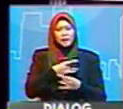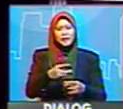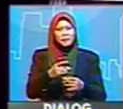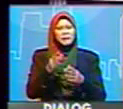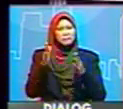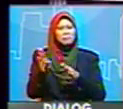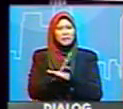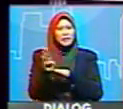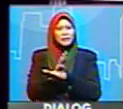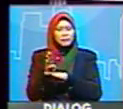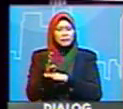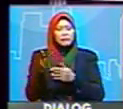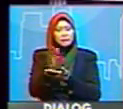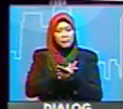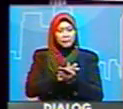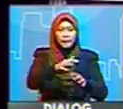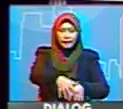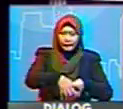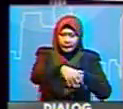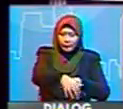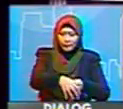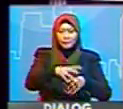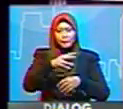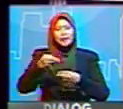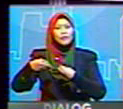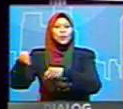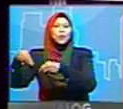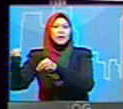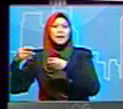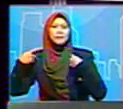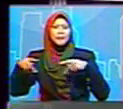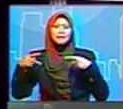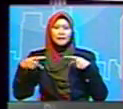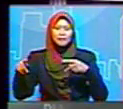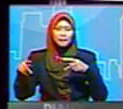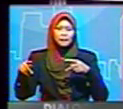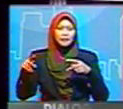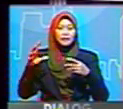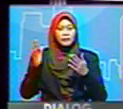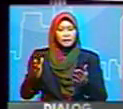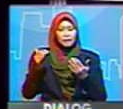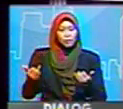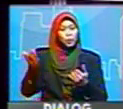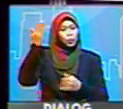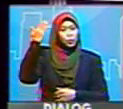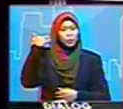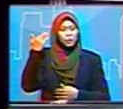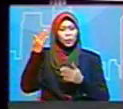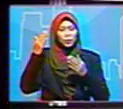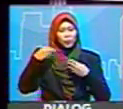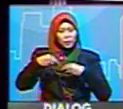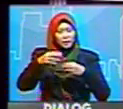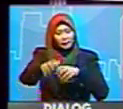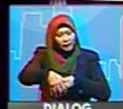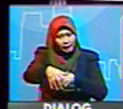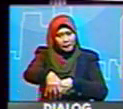meniaga ada setengah tu tanam dan jual Jadi kalau dulu tanam dan jual maka orang ah yang akan mengambil hasilnya tapi